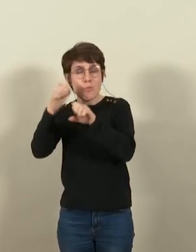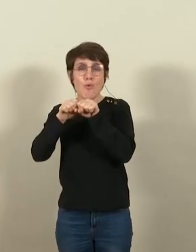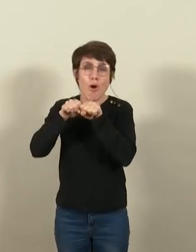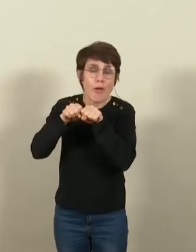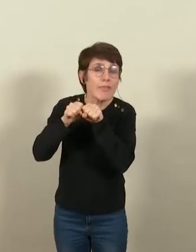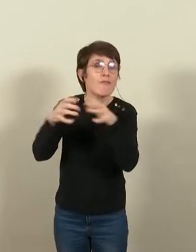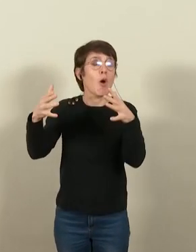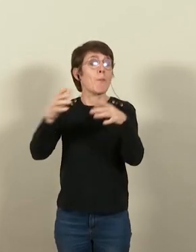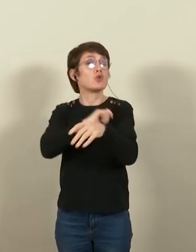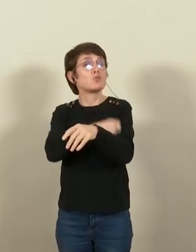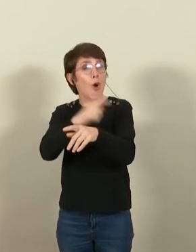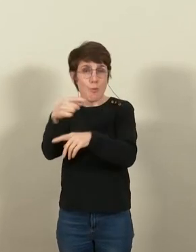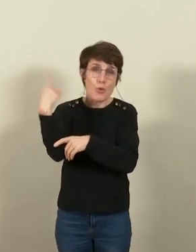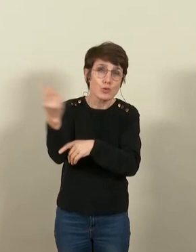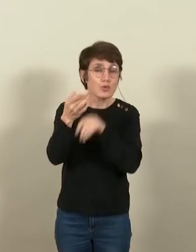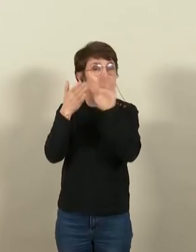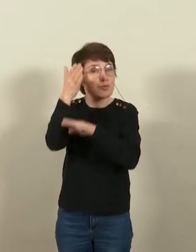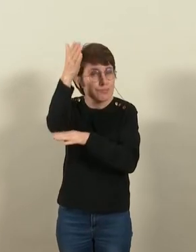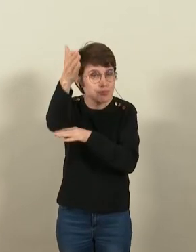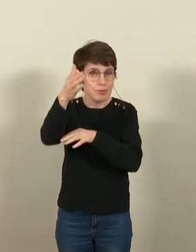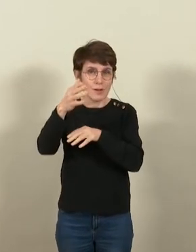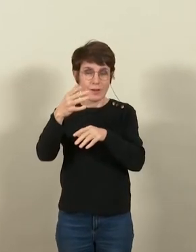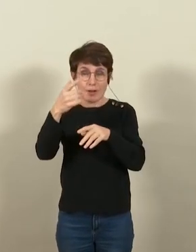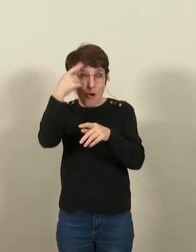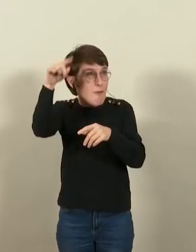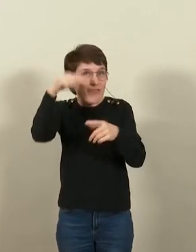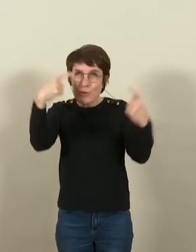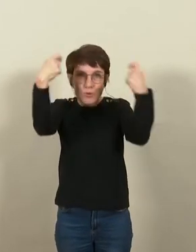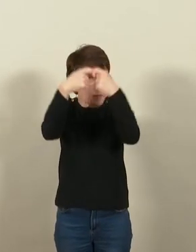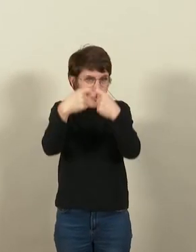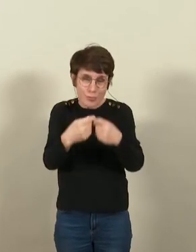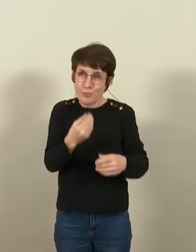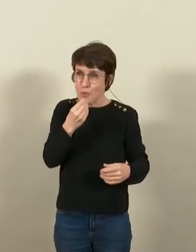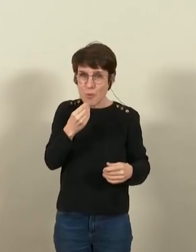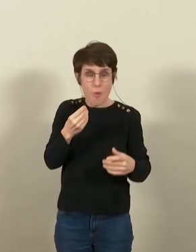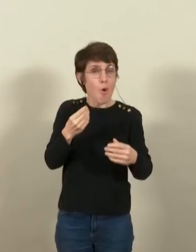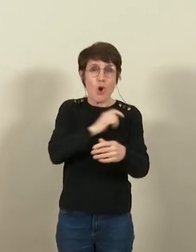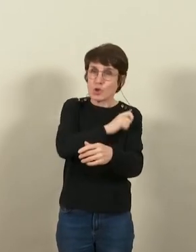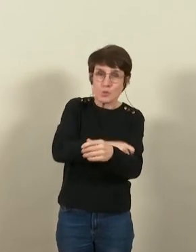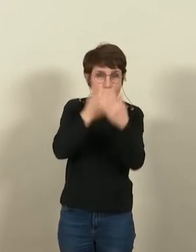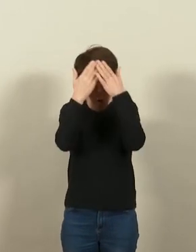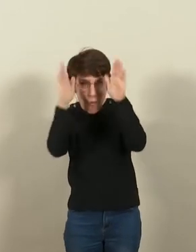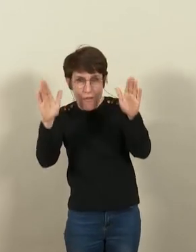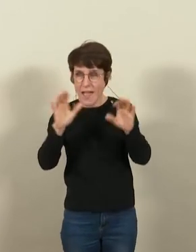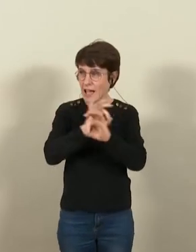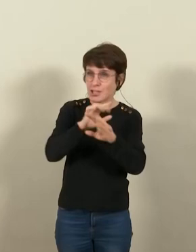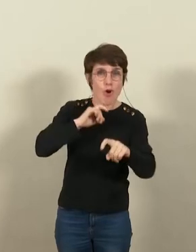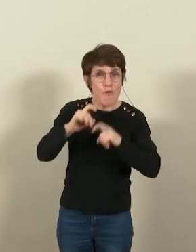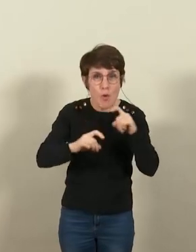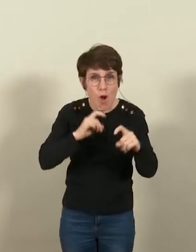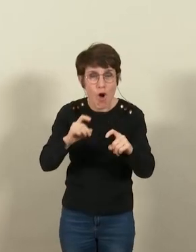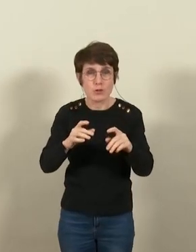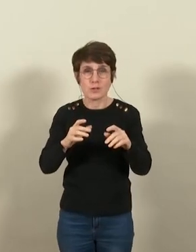Demain dans l'esprit que vous voulez dans l'esprit qu'on veut tous à savoir un sport ouvert un sport sans violence un